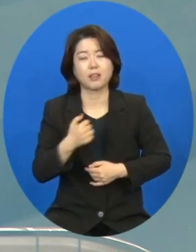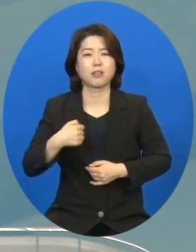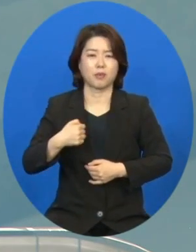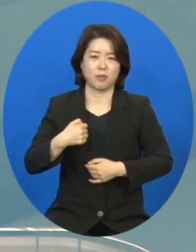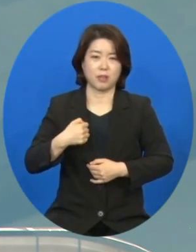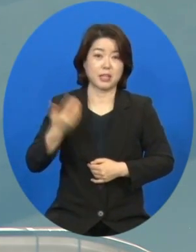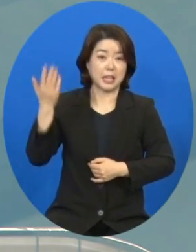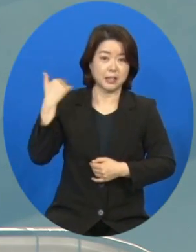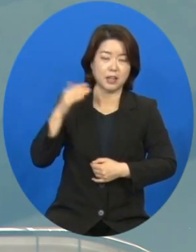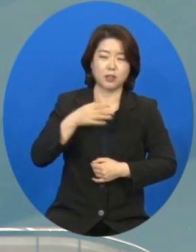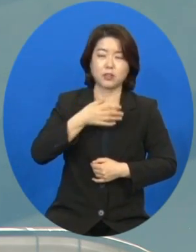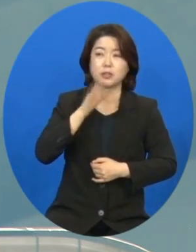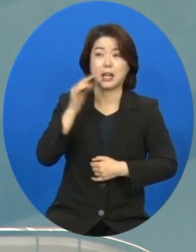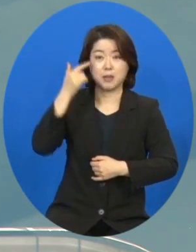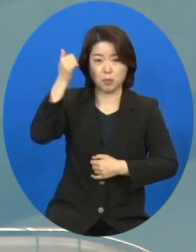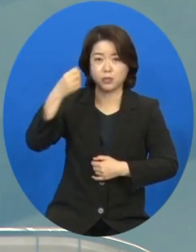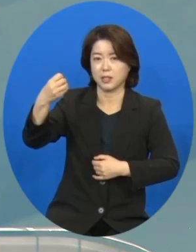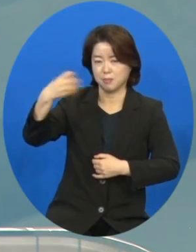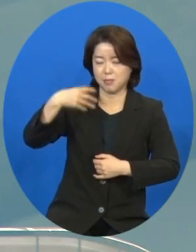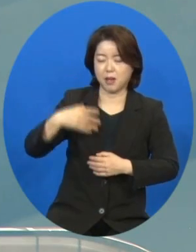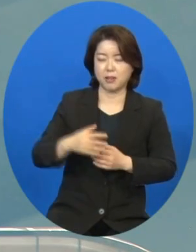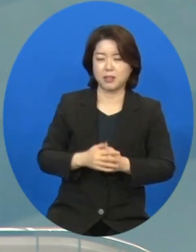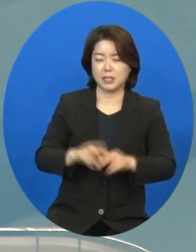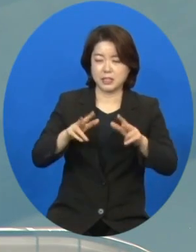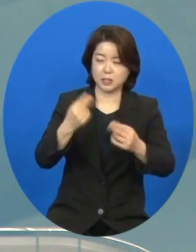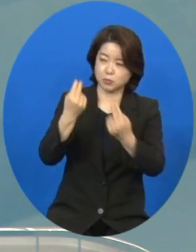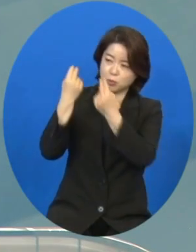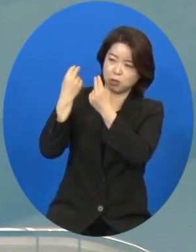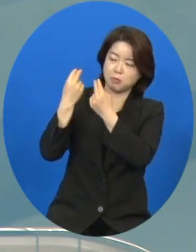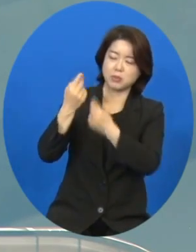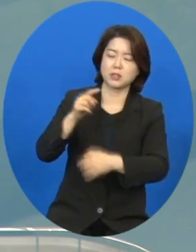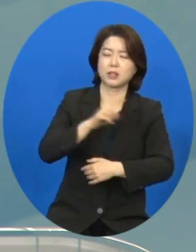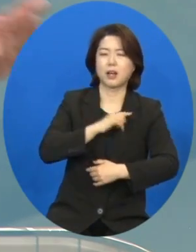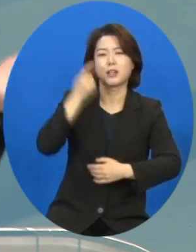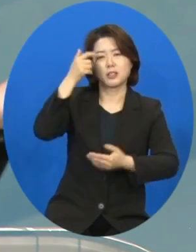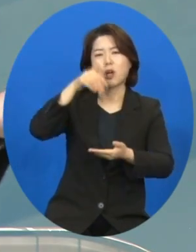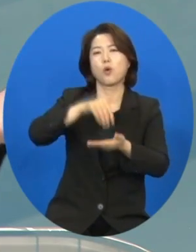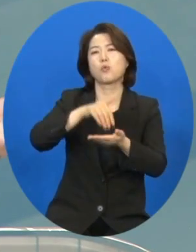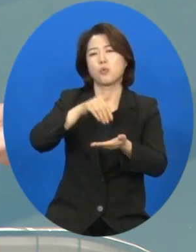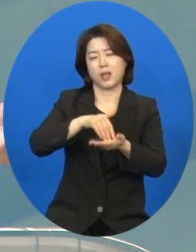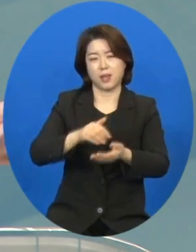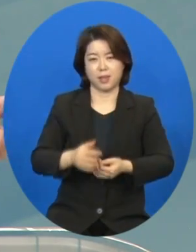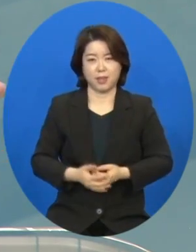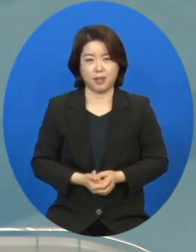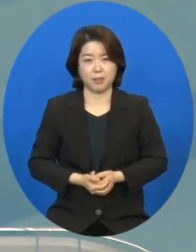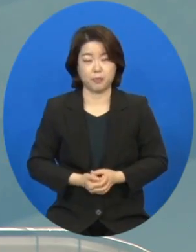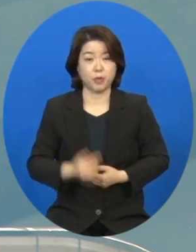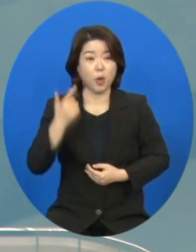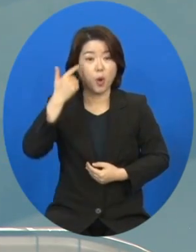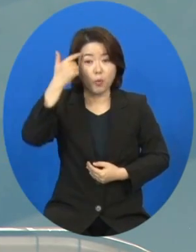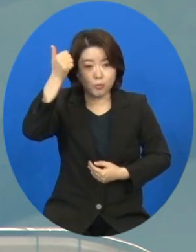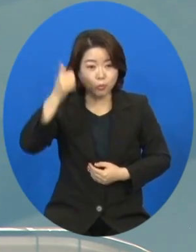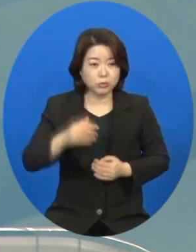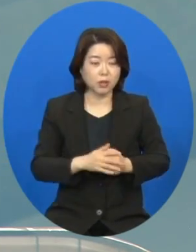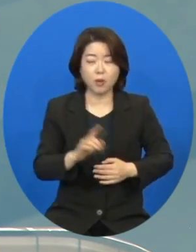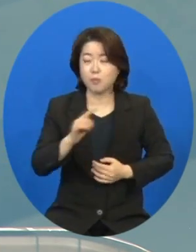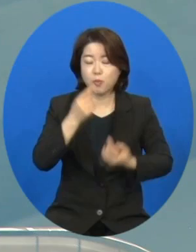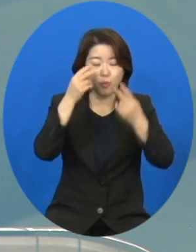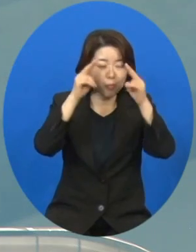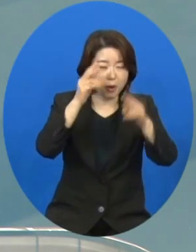지금 돌아보면 가장 후회스럽다고. 아니 목사가 목회 말고 그럼 뭐 바라봐야